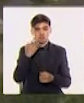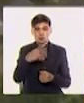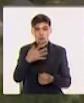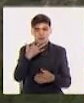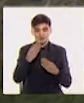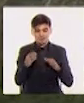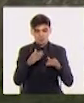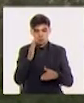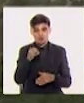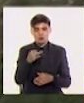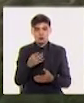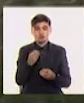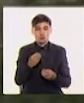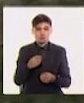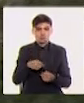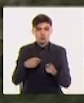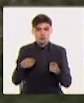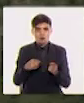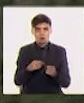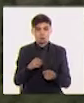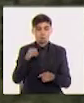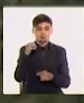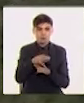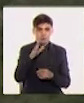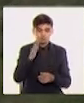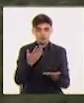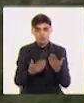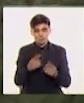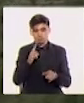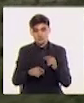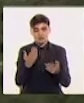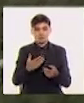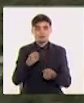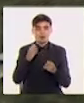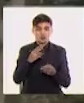қажет. Одан кейін талай жыл жыр болған жарық бірден жанама, әлде тағы жанбай